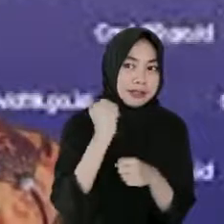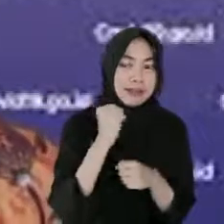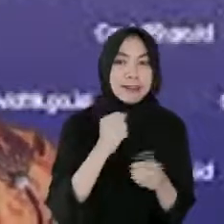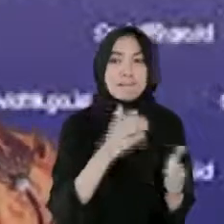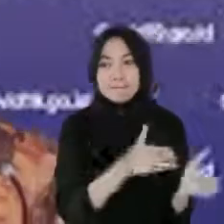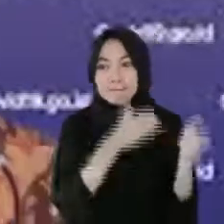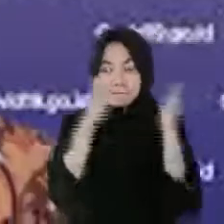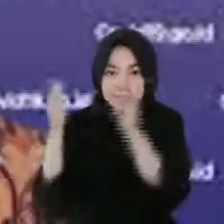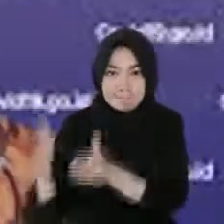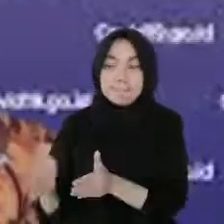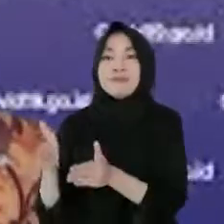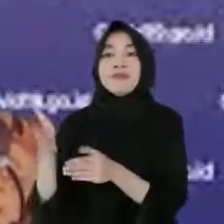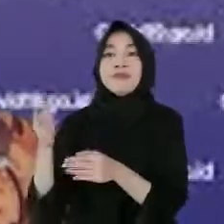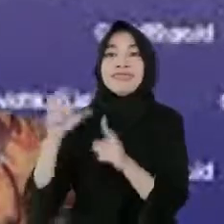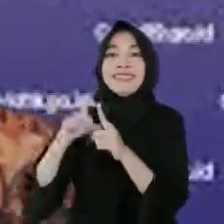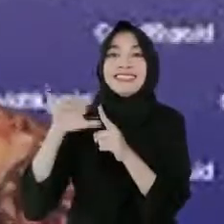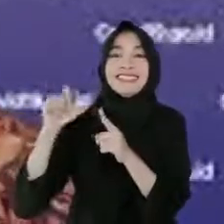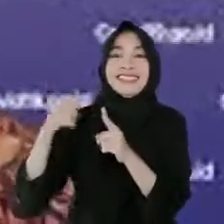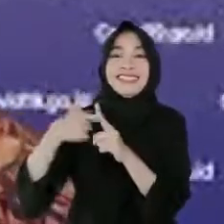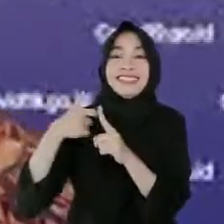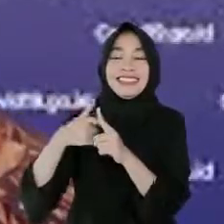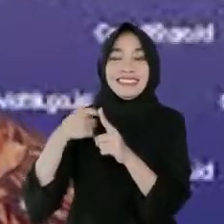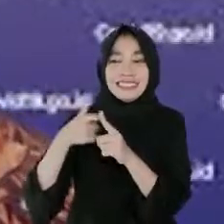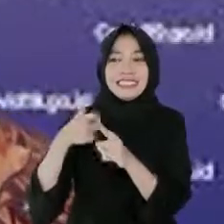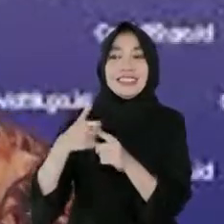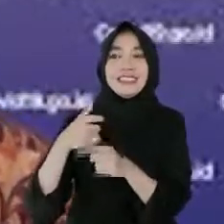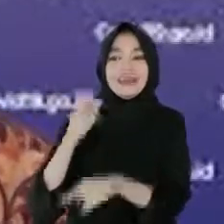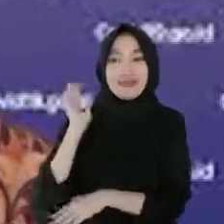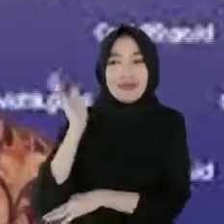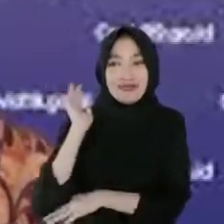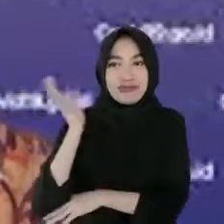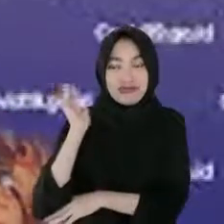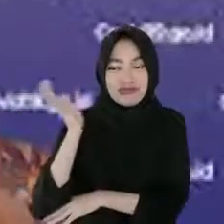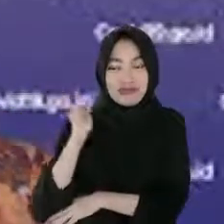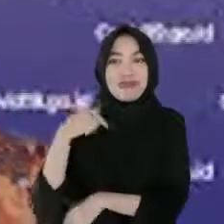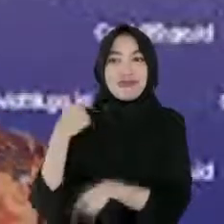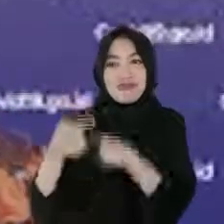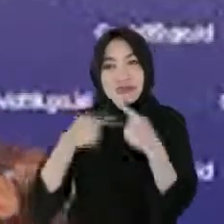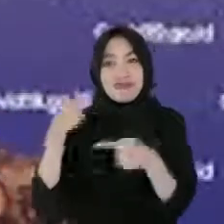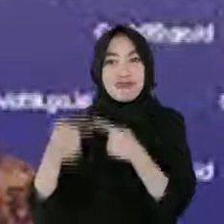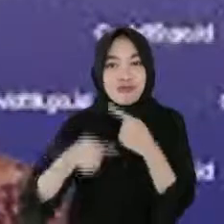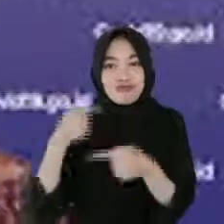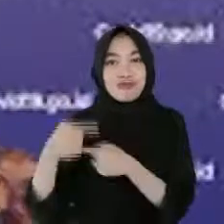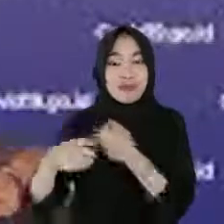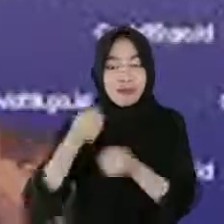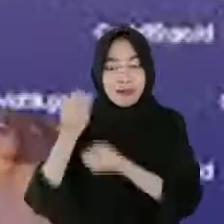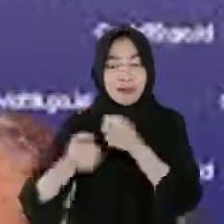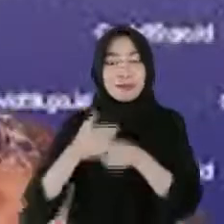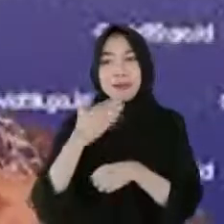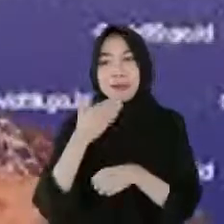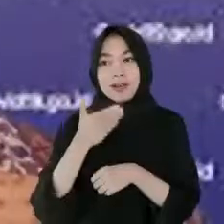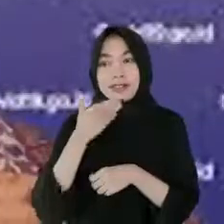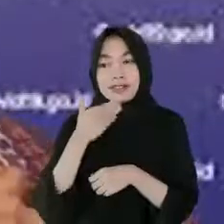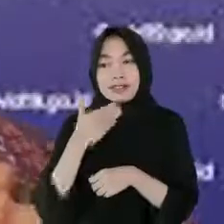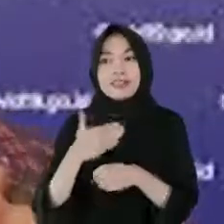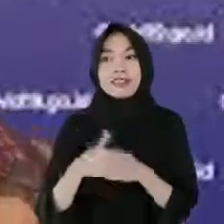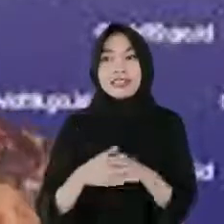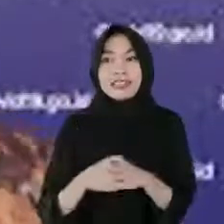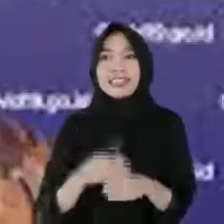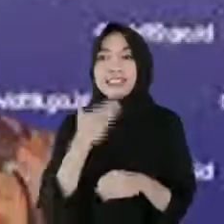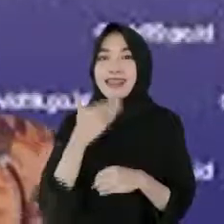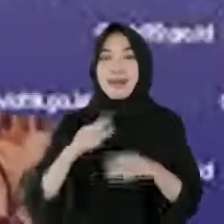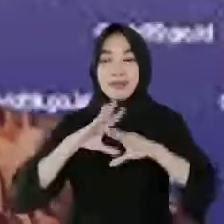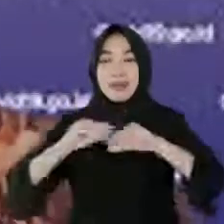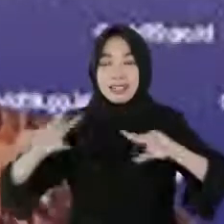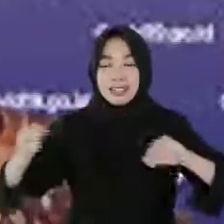Terima kasih juga Pak Didik atas waktu dan republikan luar biasa sekali Pak selamat